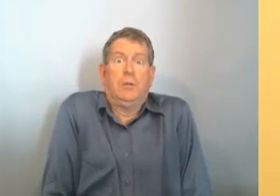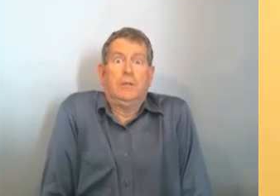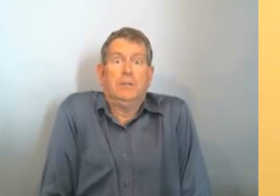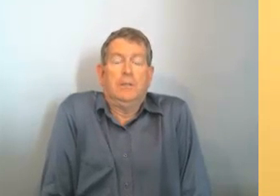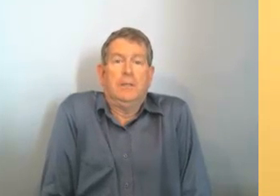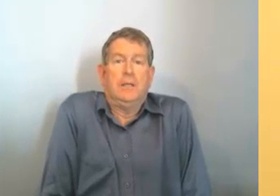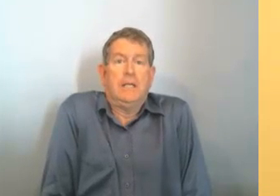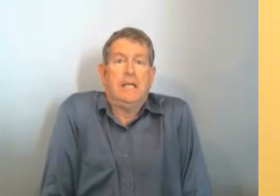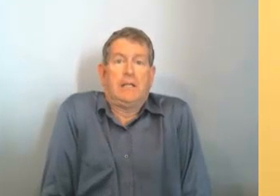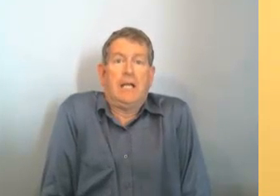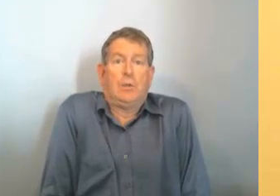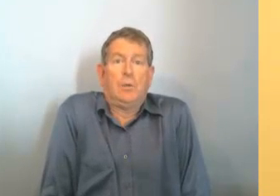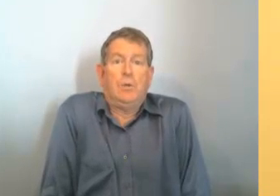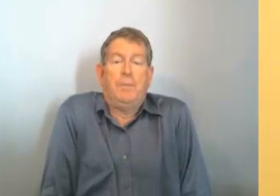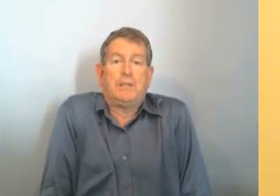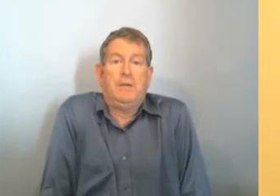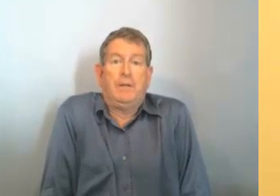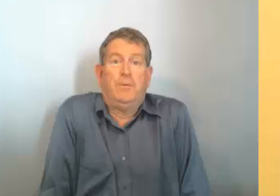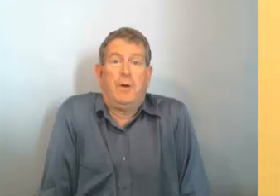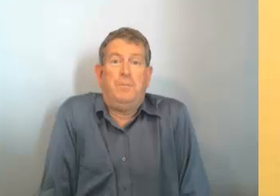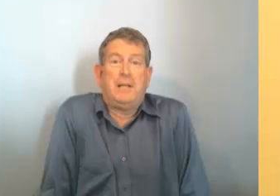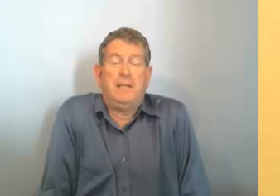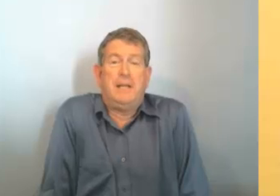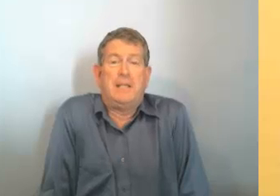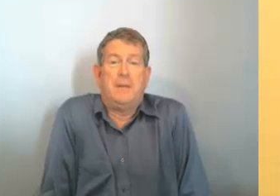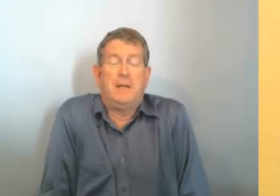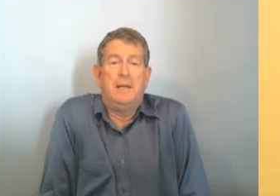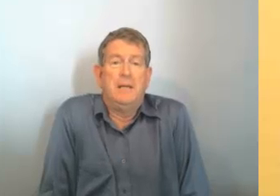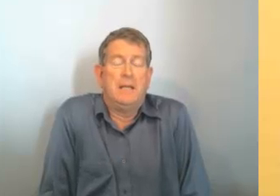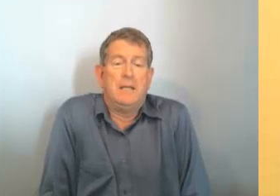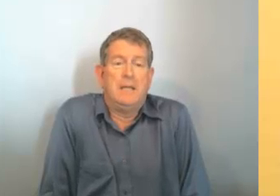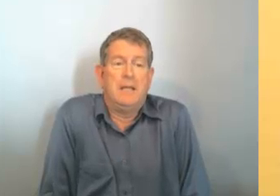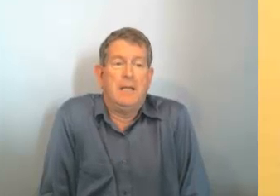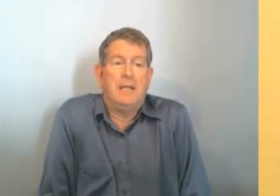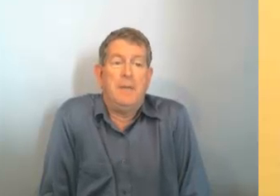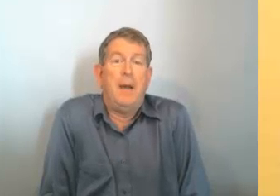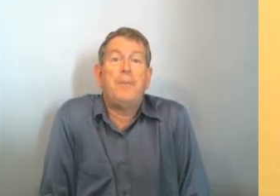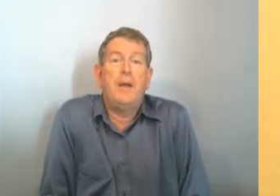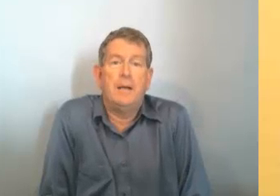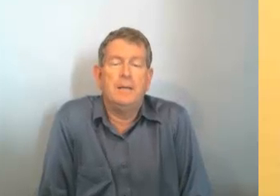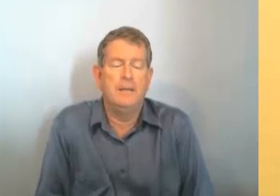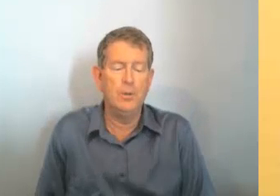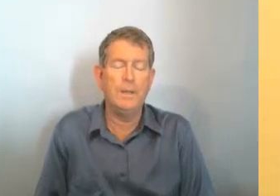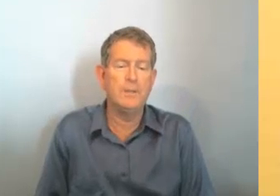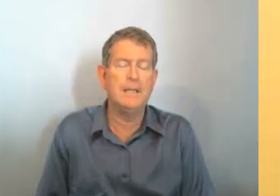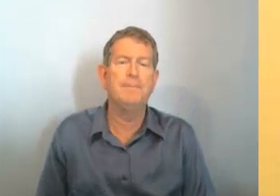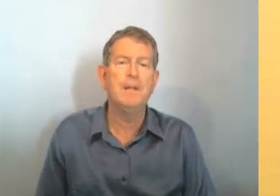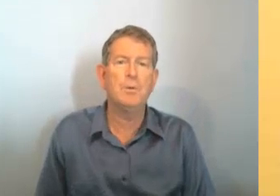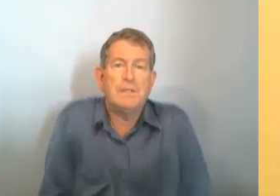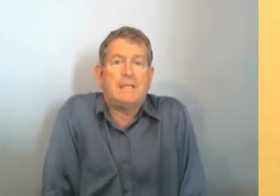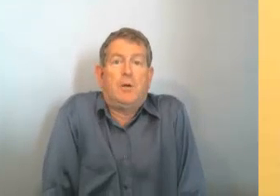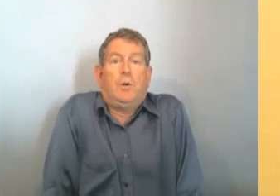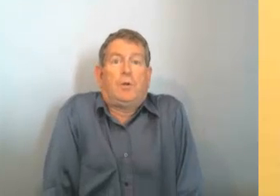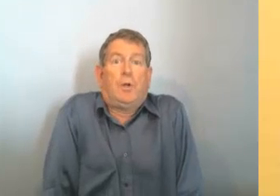tendu. Il est très tendu parce qu'il va devoir passer un examen. Et il n'est pas prêt, hein, loin de